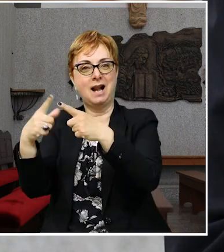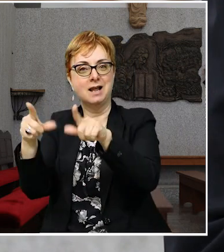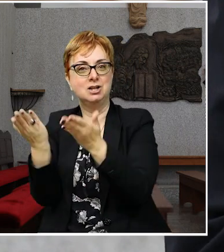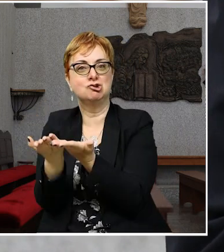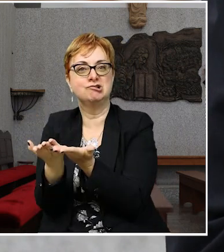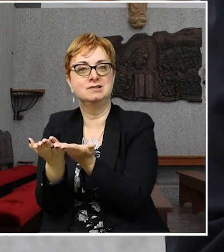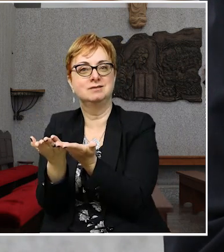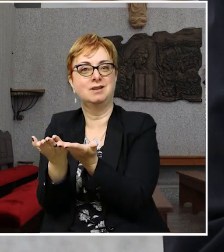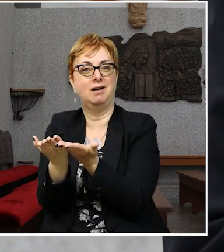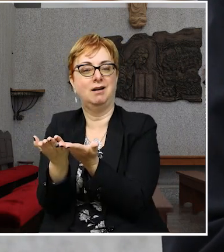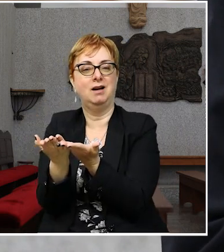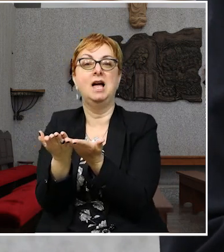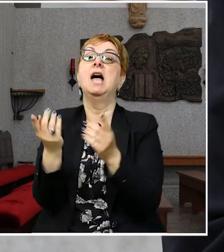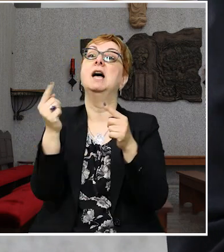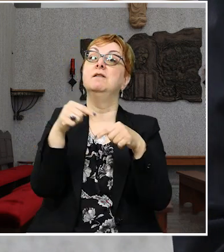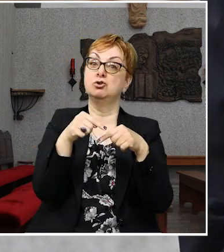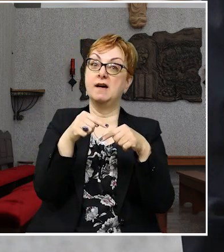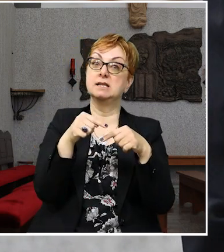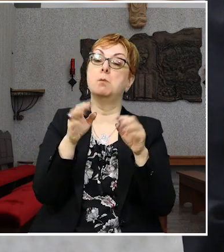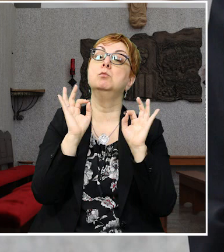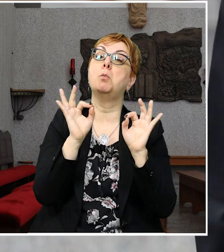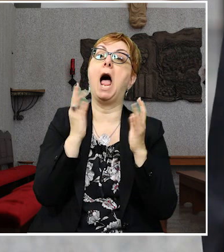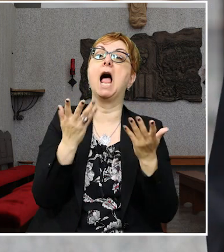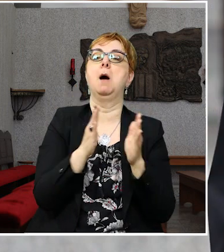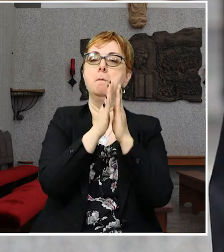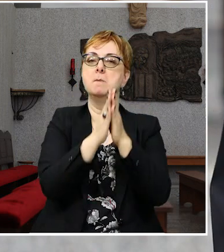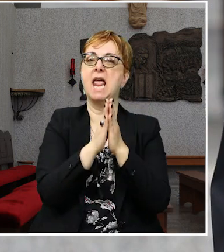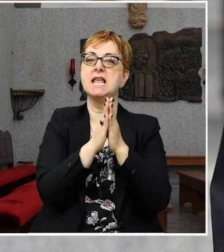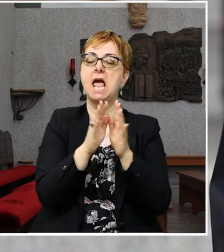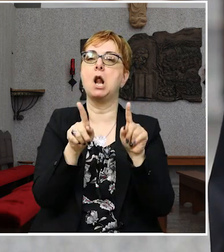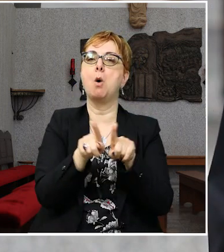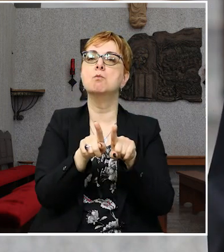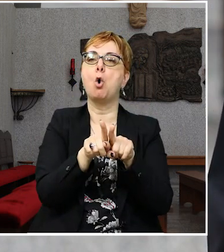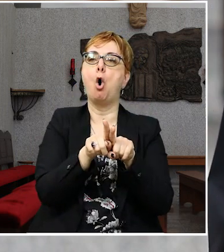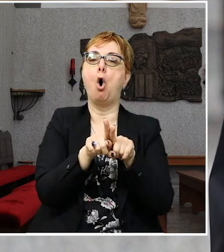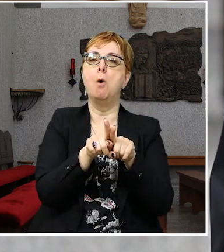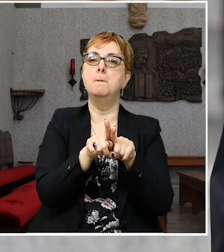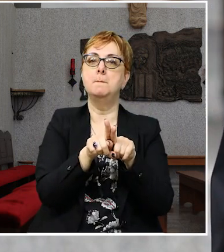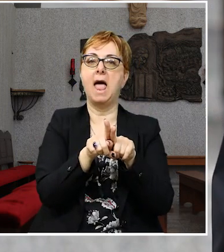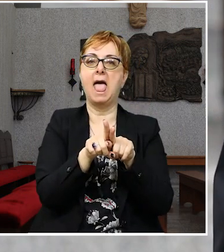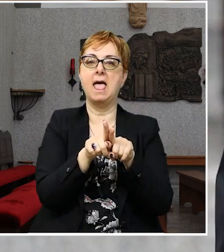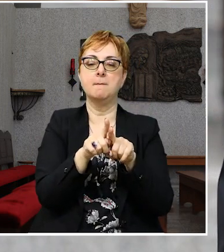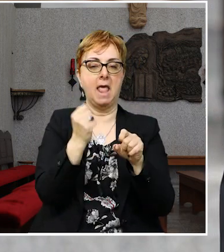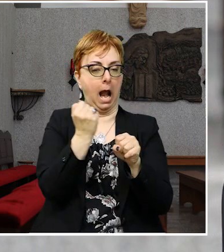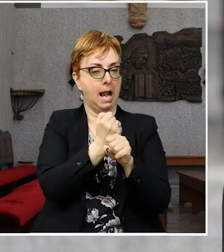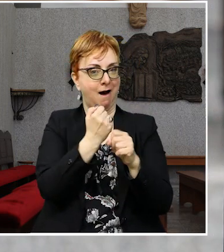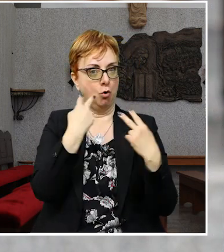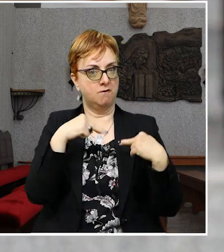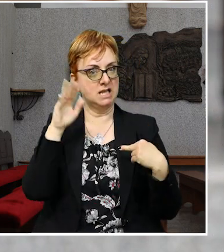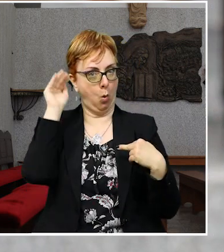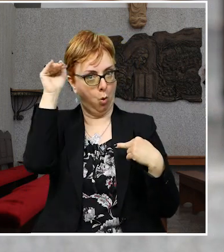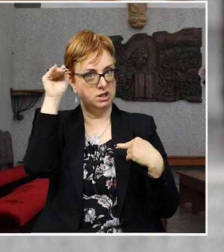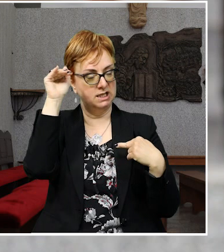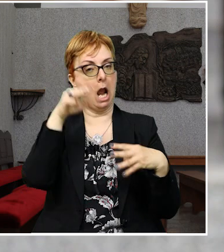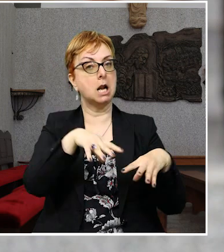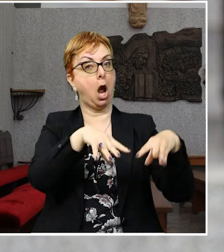città, e viceversa la preghiera può germogliare durante le occupazioni quotidiane